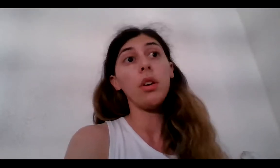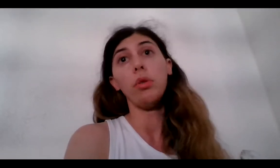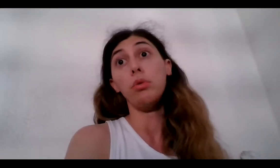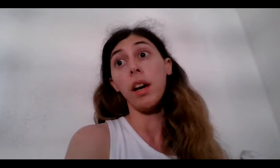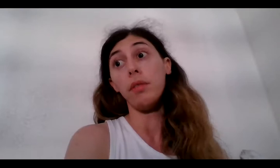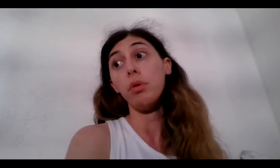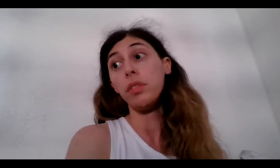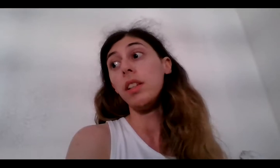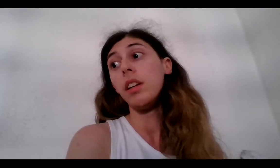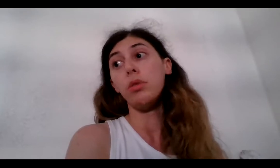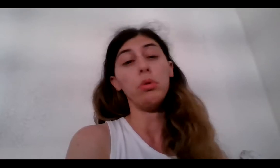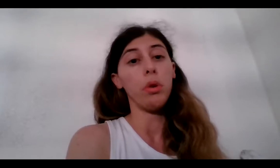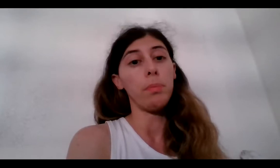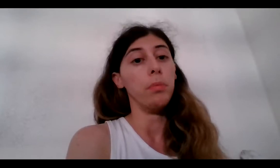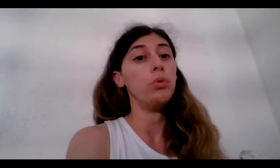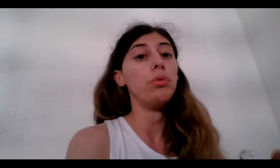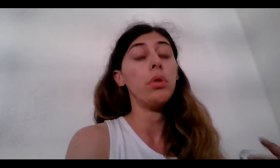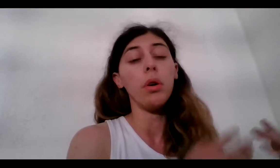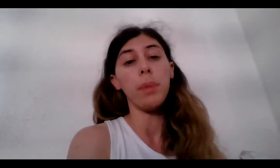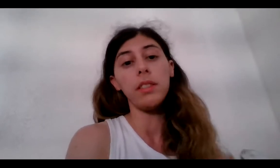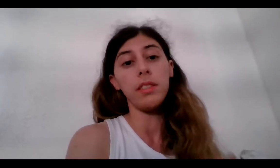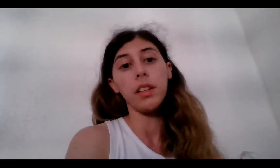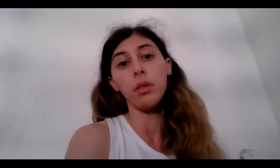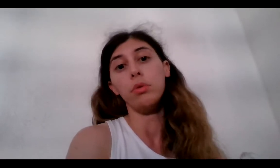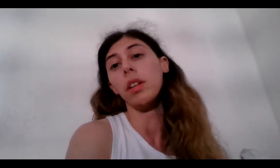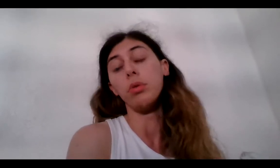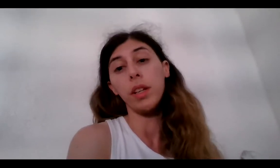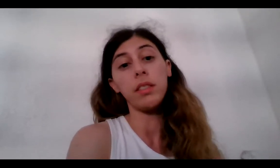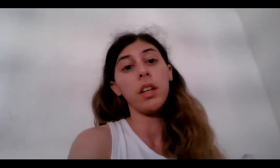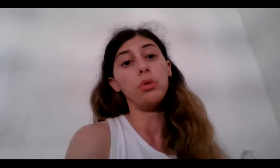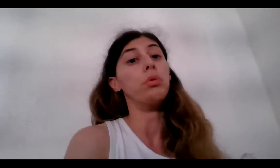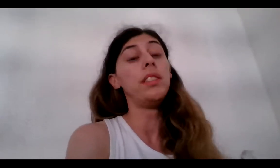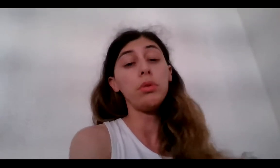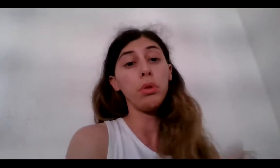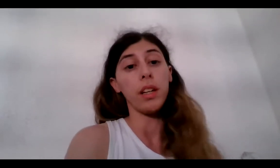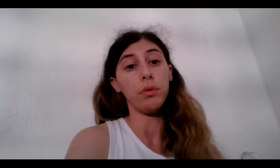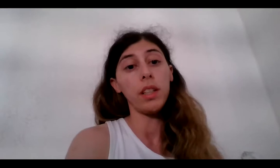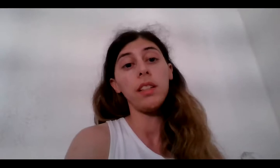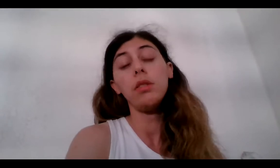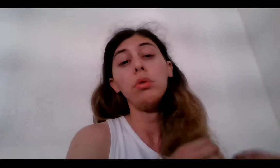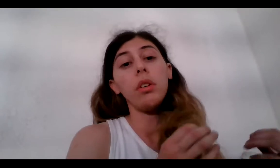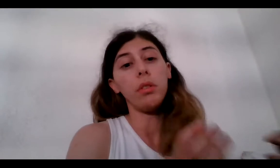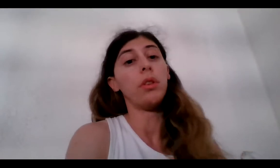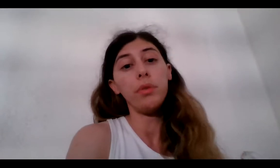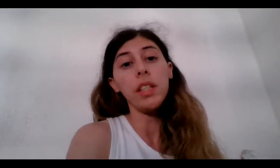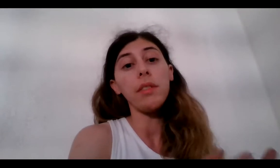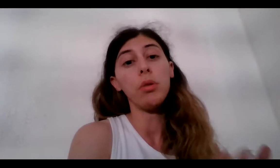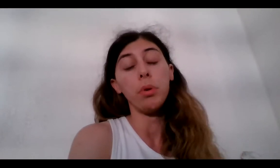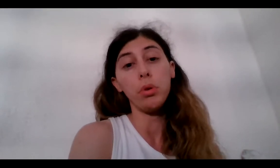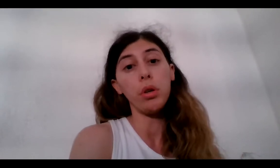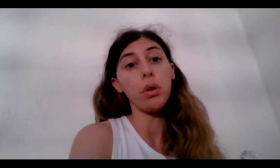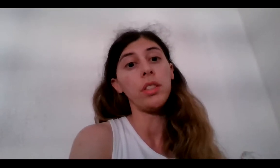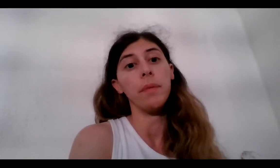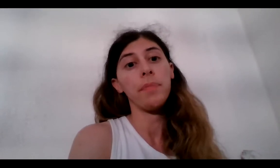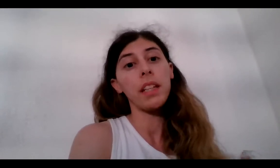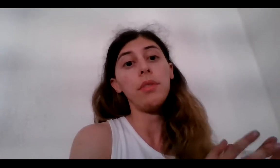née de la volonté de nouveaux praticiens de la SOFECT de dissoudre la SOFECT et d'en finir avec le